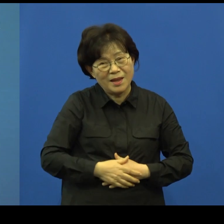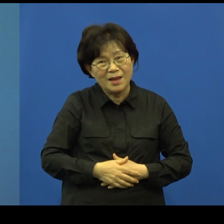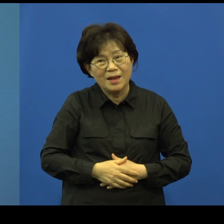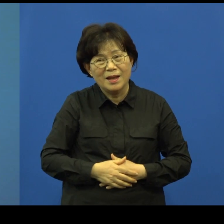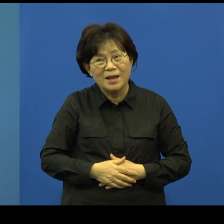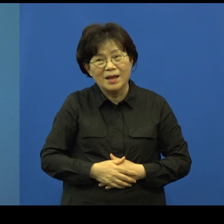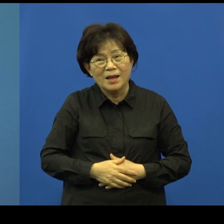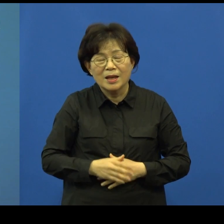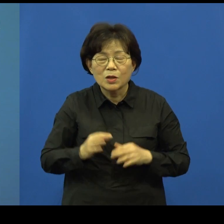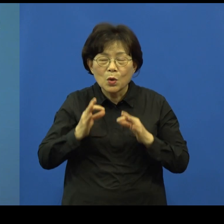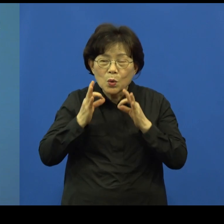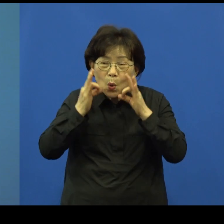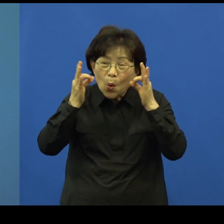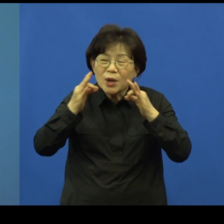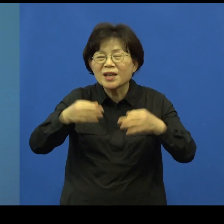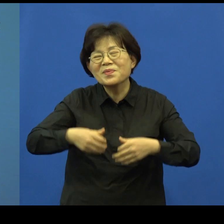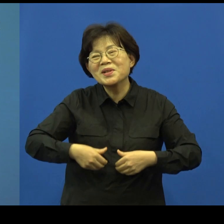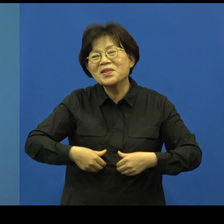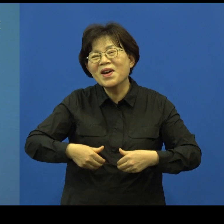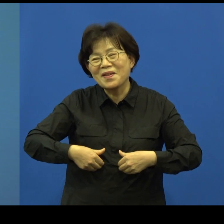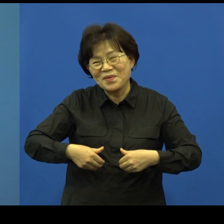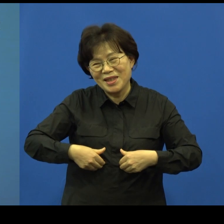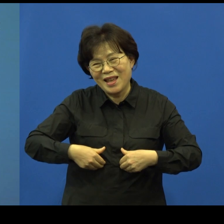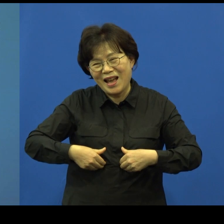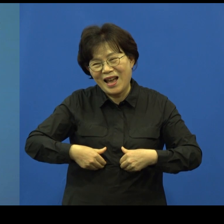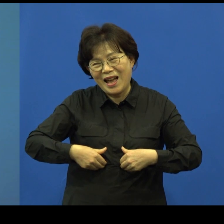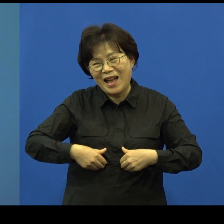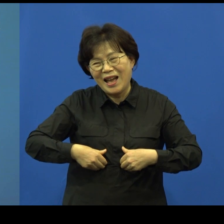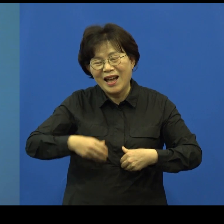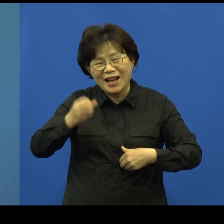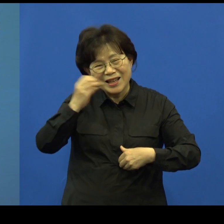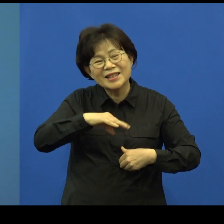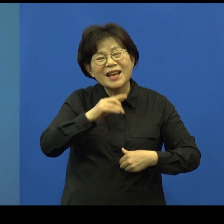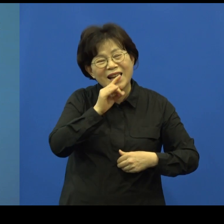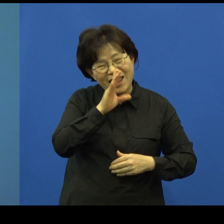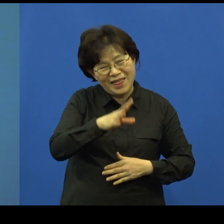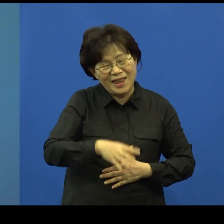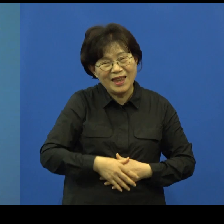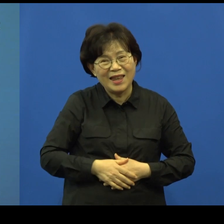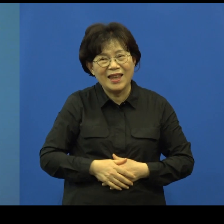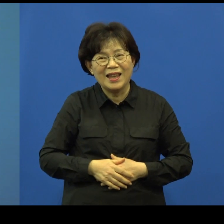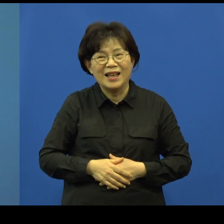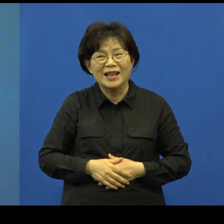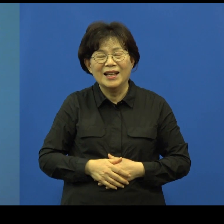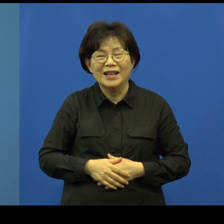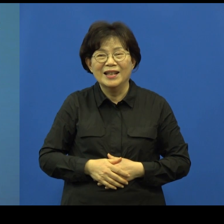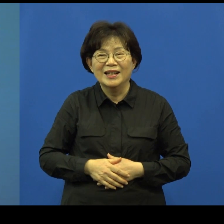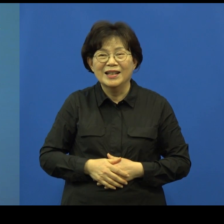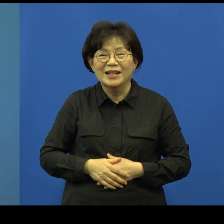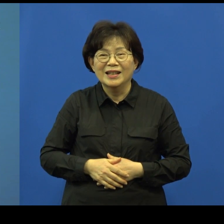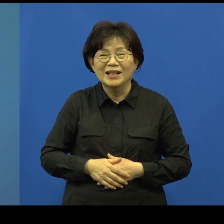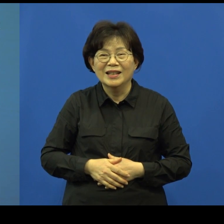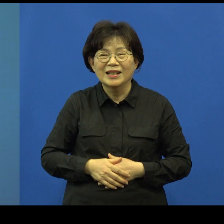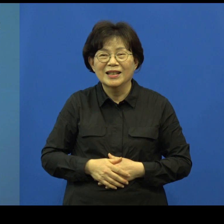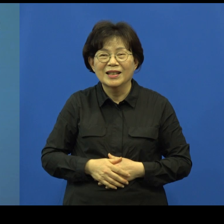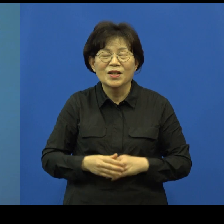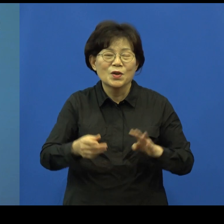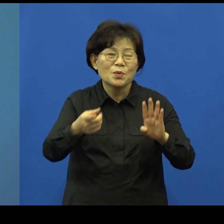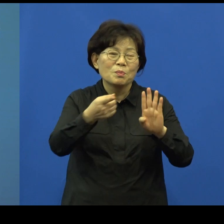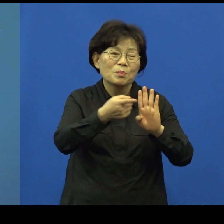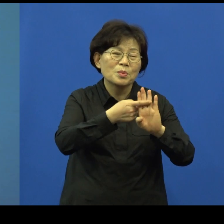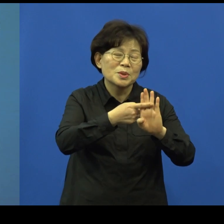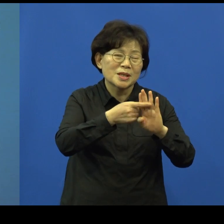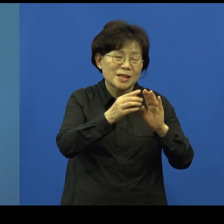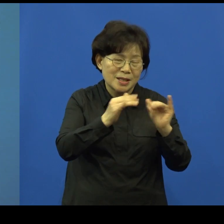이것도 여러분 노력하지 않으면 안 돼요. 절대 안 돼요. 우리는 부정적인